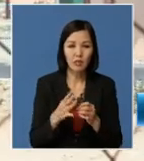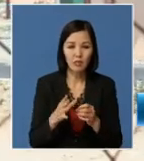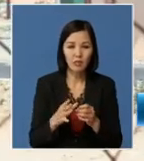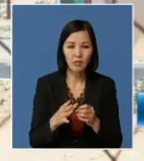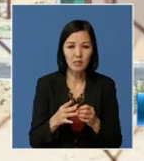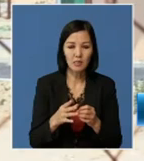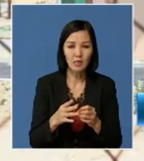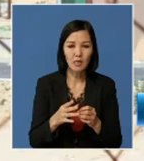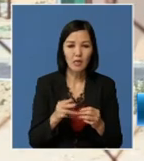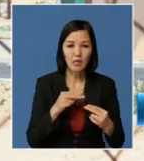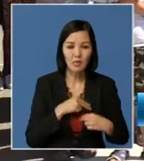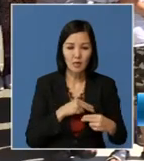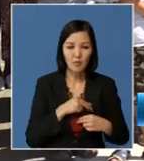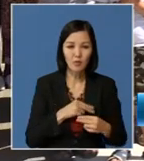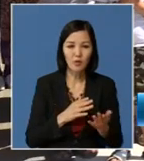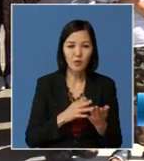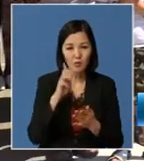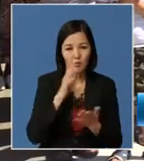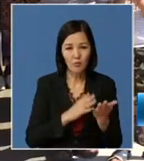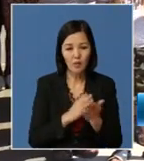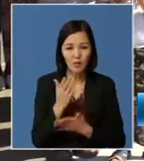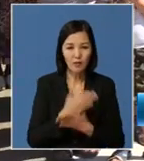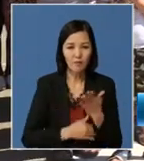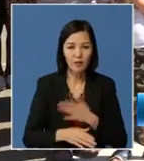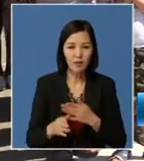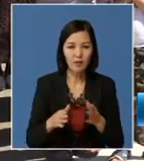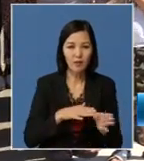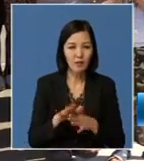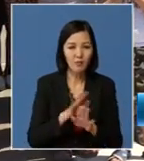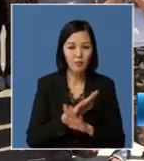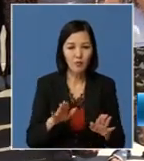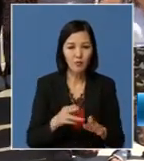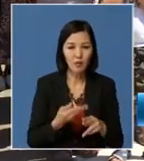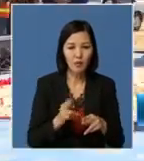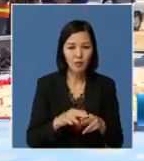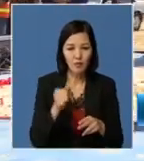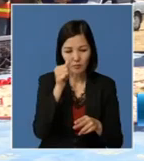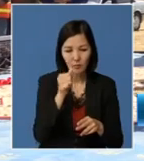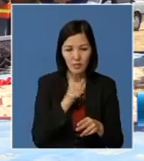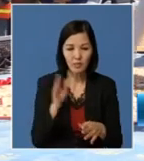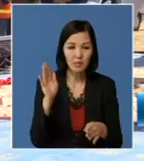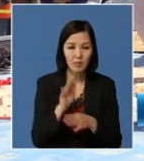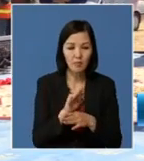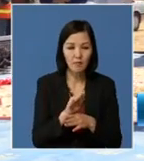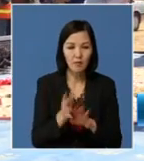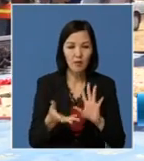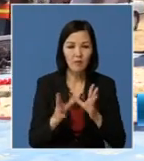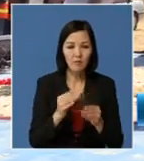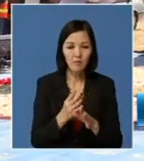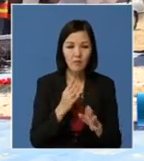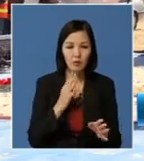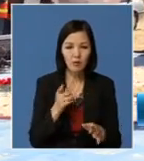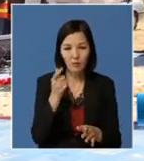получат работники бюджетных организаций, инвалиды и неполные семьи в течение этого месяца. Добавим, всего в очереди на жилье